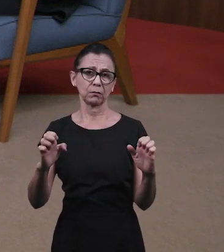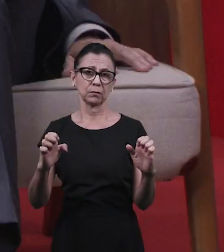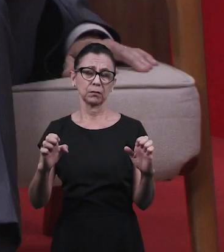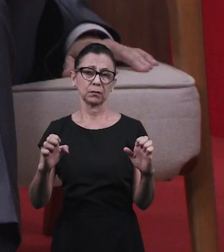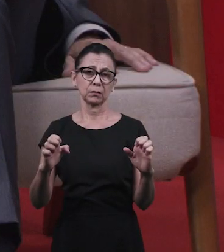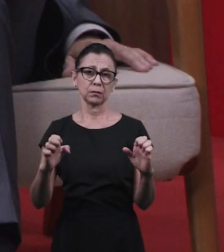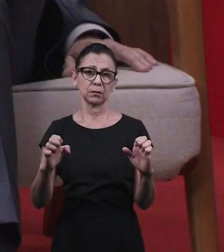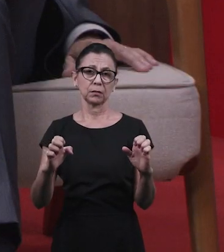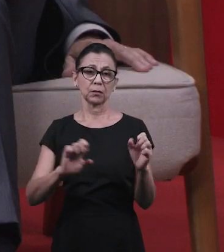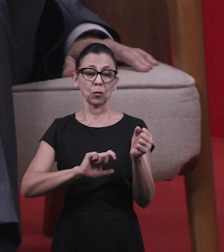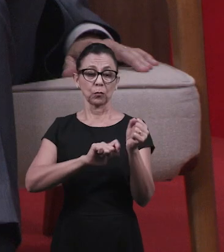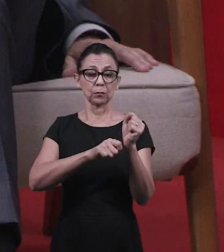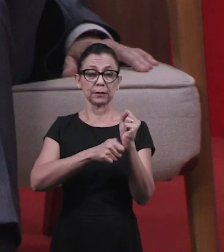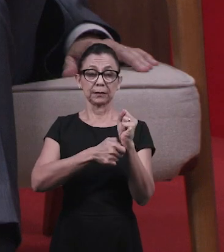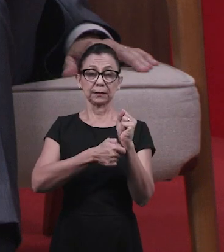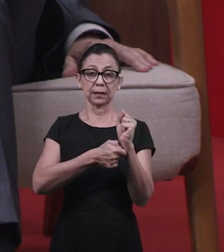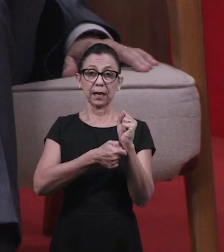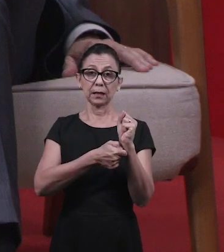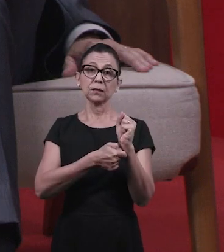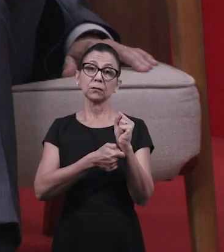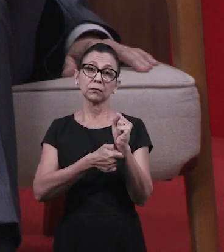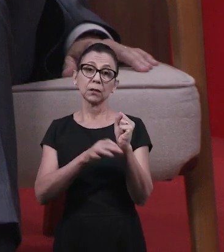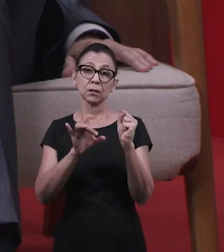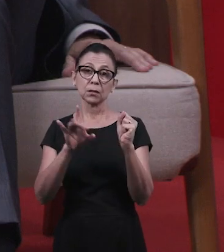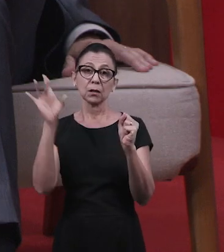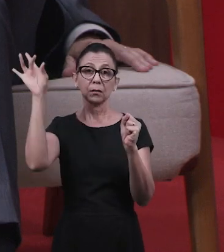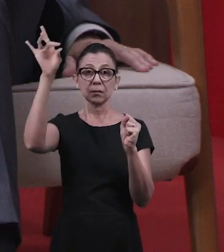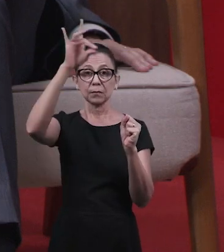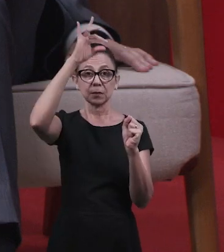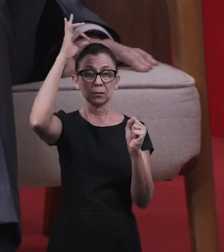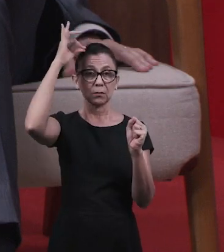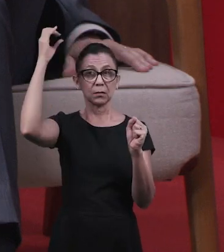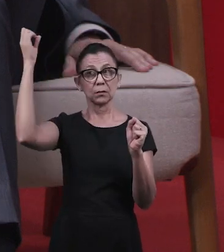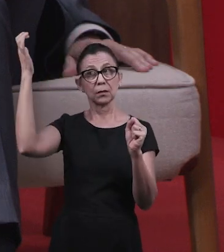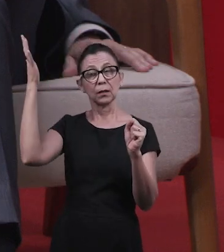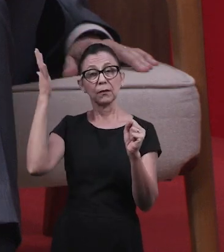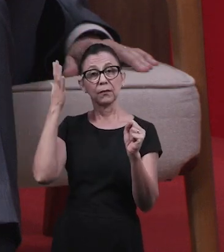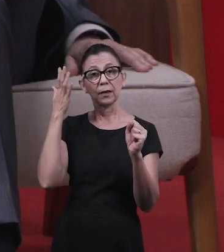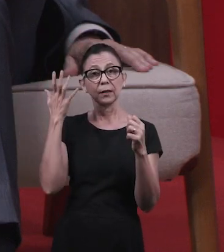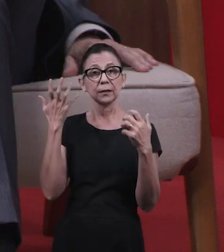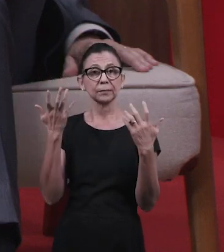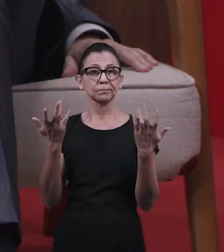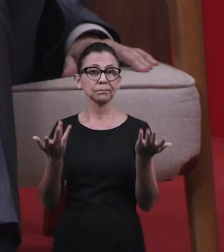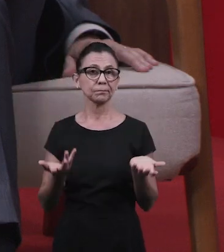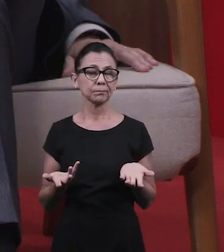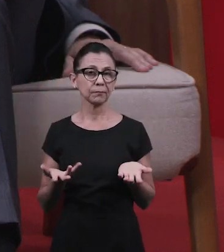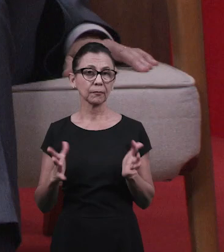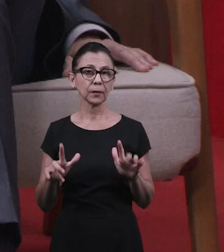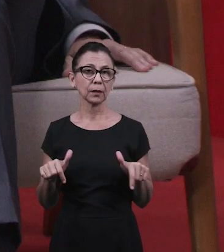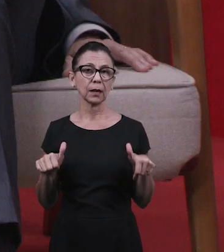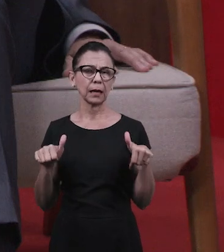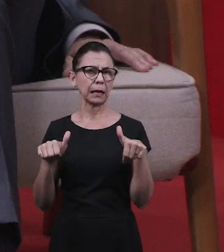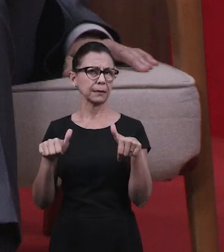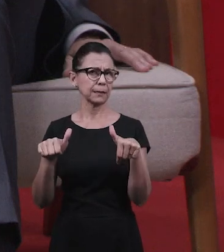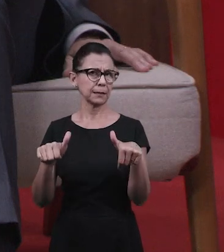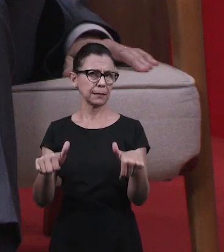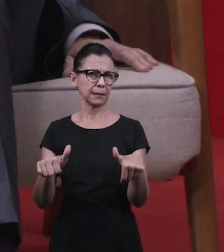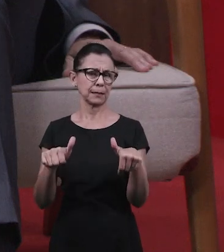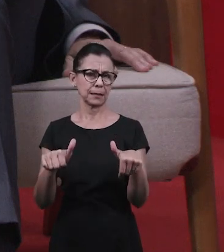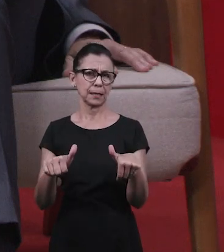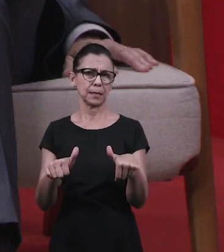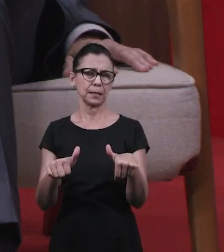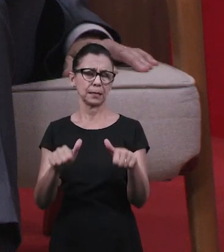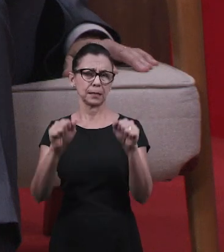révéler, c'est le Saint-Esprit. Donc, l'opération du Saint-Esprit, les bénites opérations